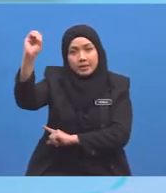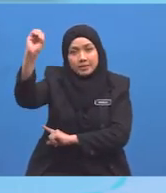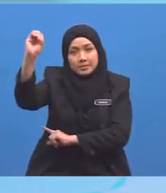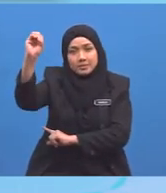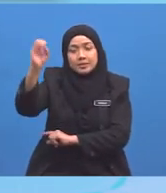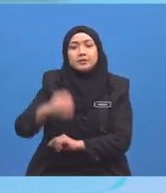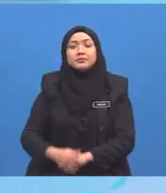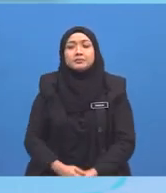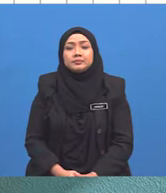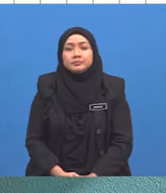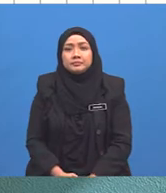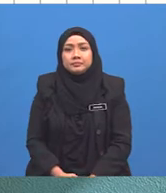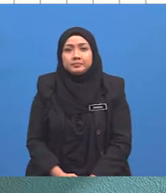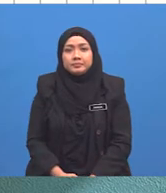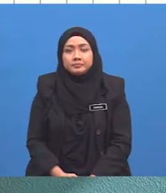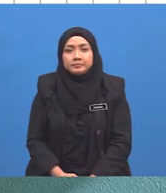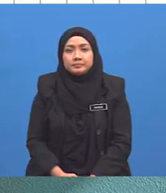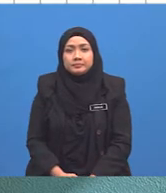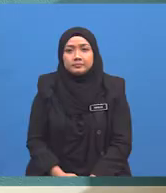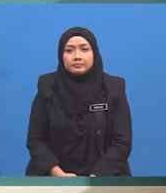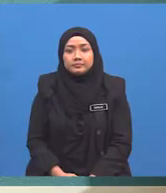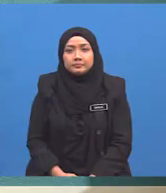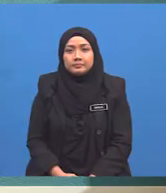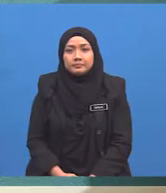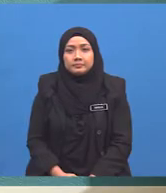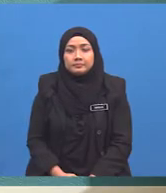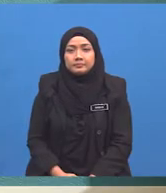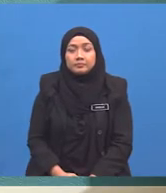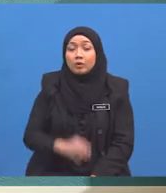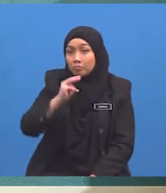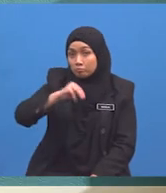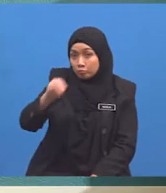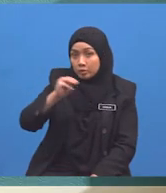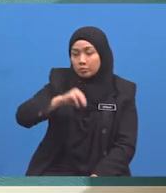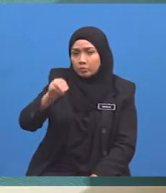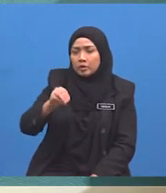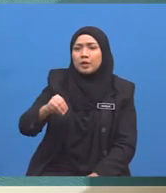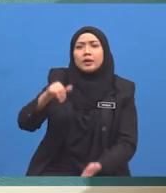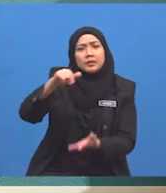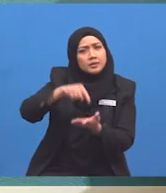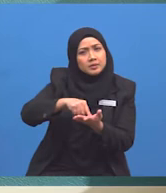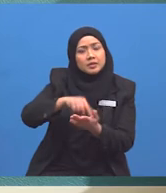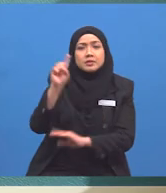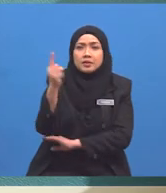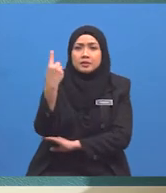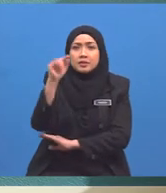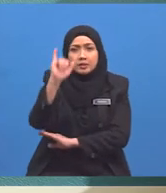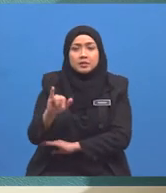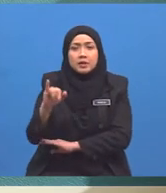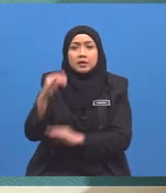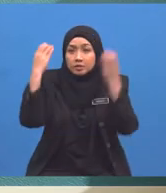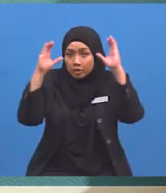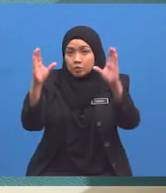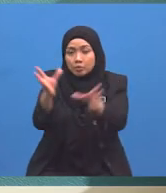54 darjah. Senang kan? Baiklah murid-murid, ini sahaja yang dapat cikgu